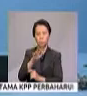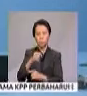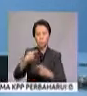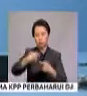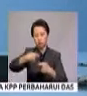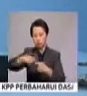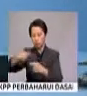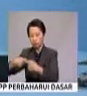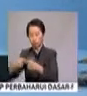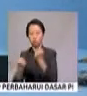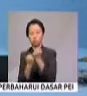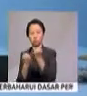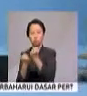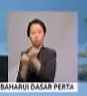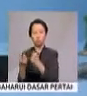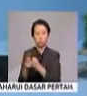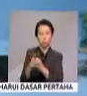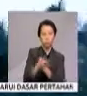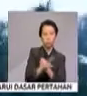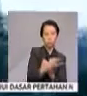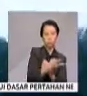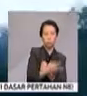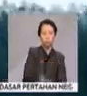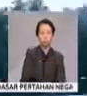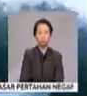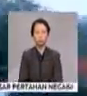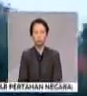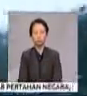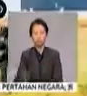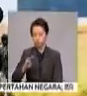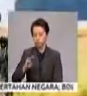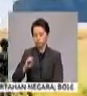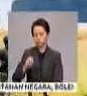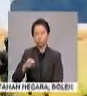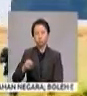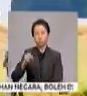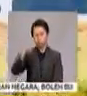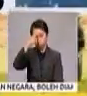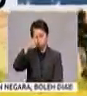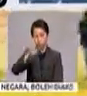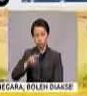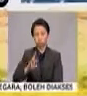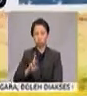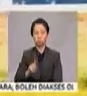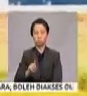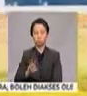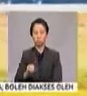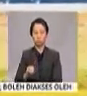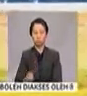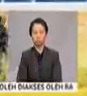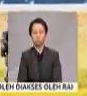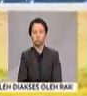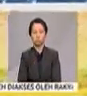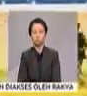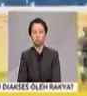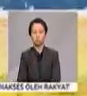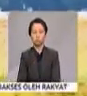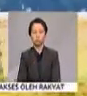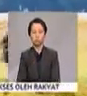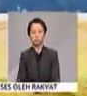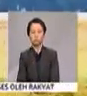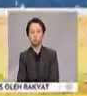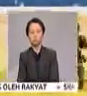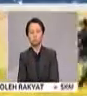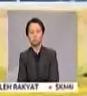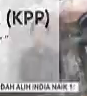KPP ini adalah rancangan 10 tahun yang Malaysia KPP pertama, kertas putih pertahanan pertama adalah rancangan 10